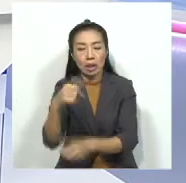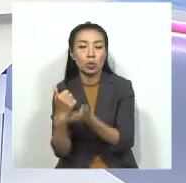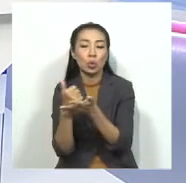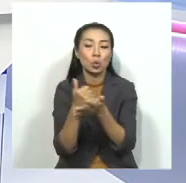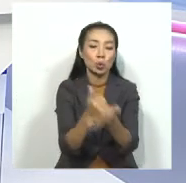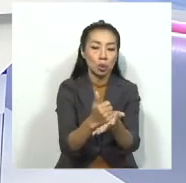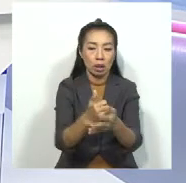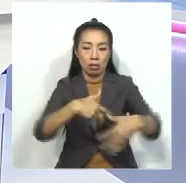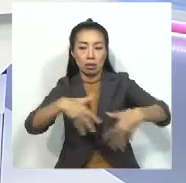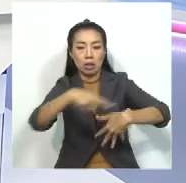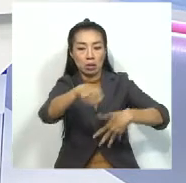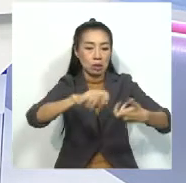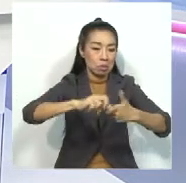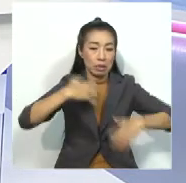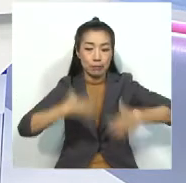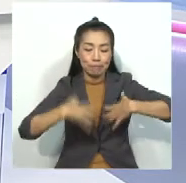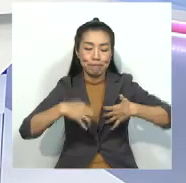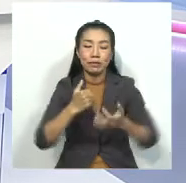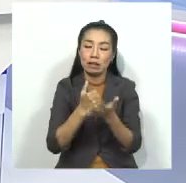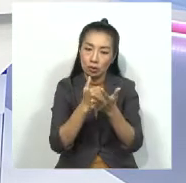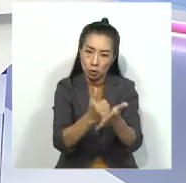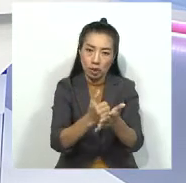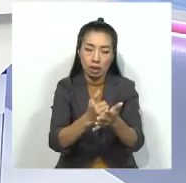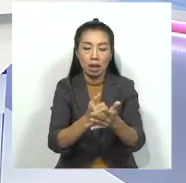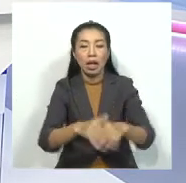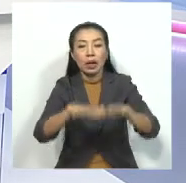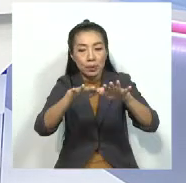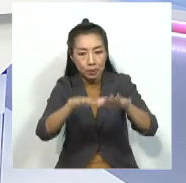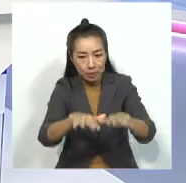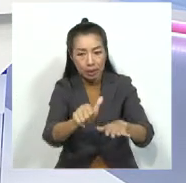จะช่วยเหลือแล้วก็บรรเทาความเดือดร้อนให้กับพี่น้องประชาชนในทุกๆพื้นที่ในตอนนี้